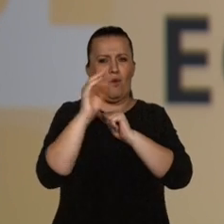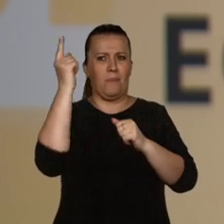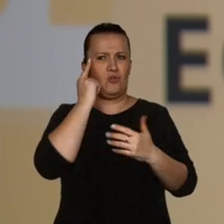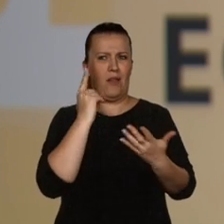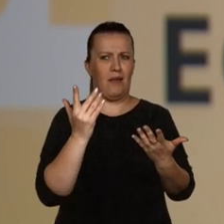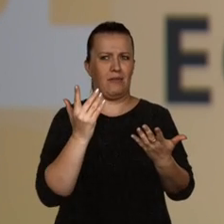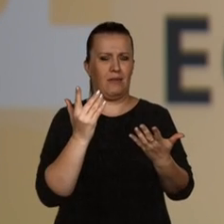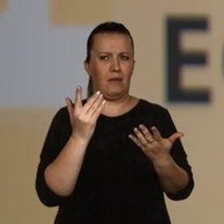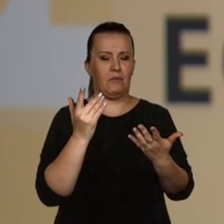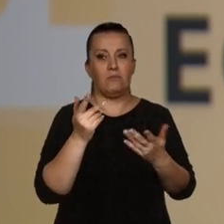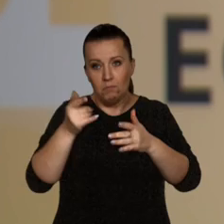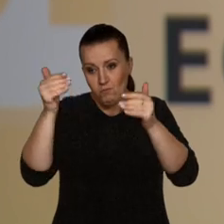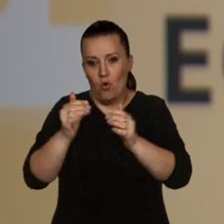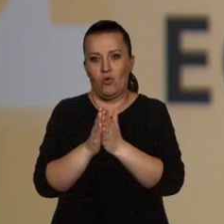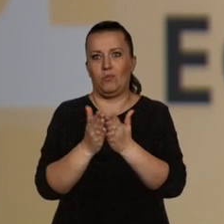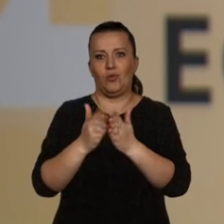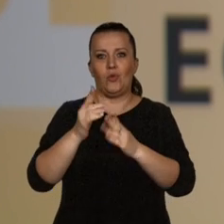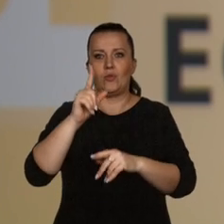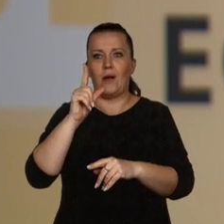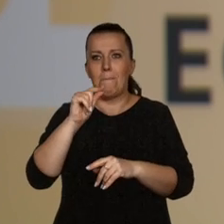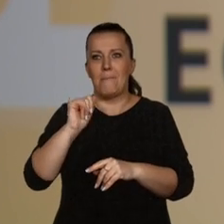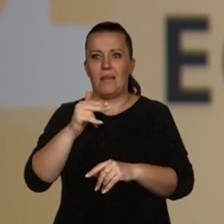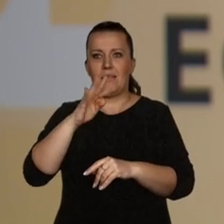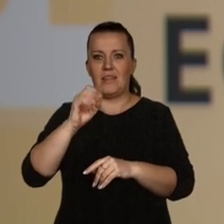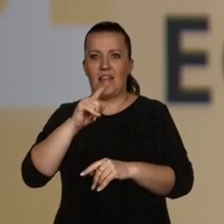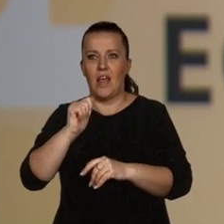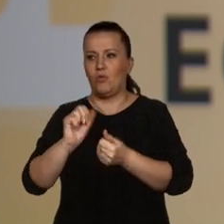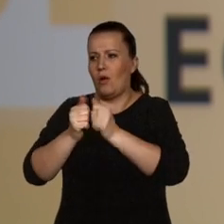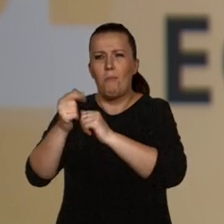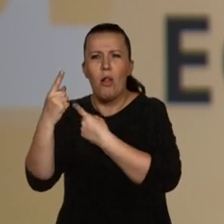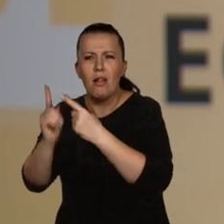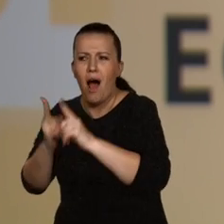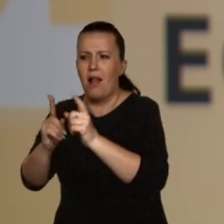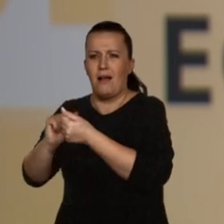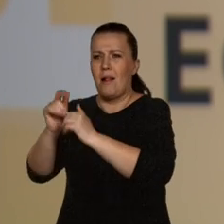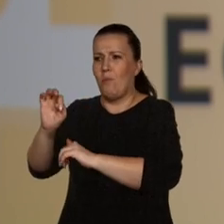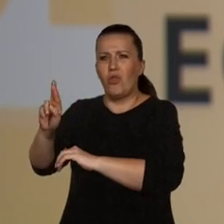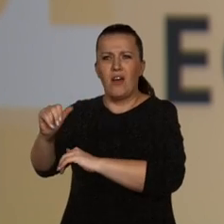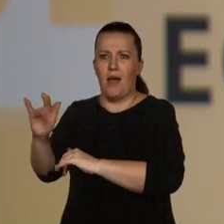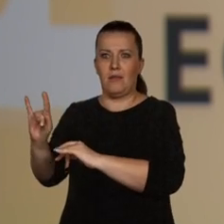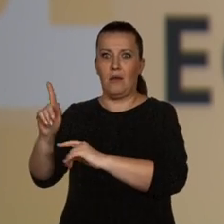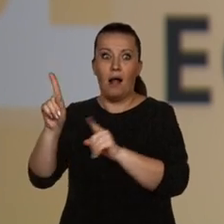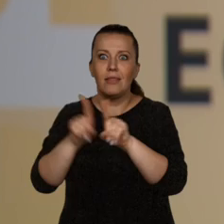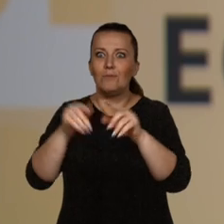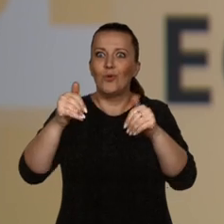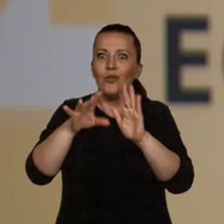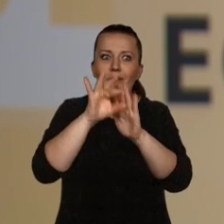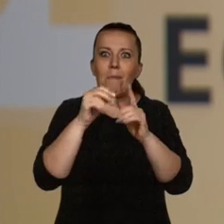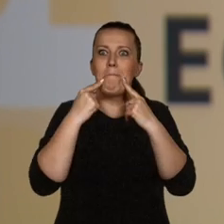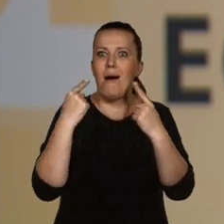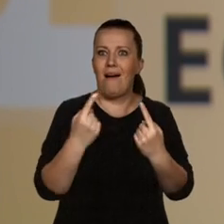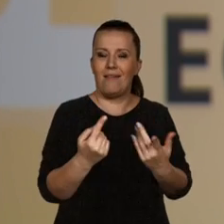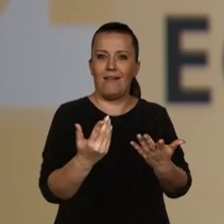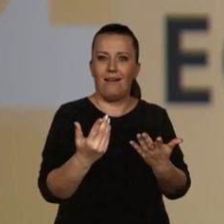życie. Oczywiście, że to może być Pan Tadeusz, oczywiście, że może być to lalka, mogą być to treny, ale może być to Kubuś